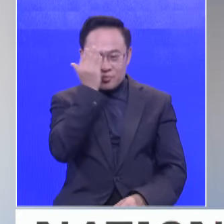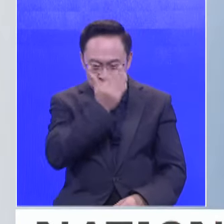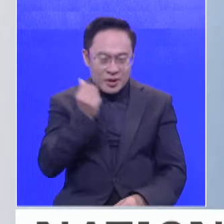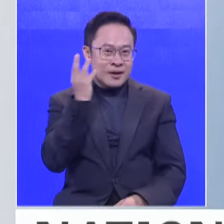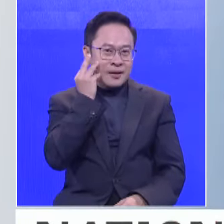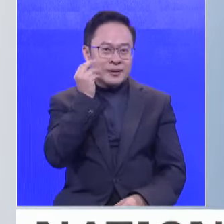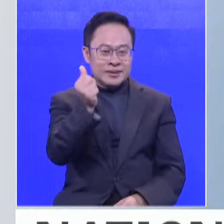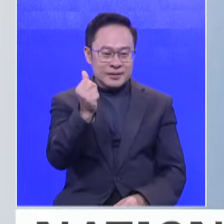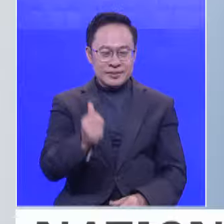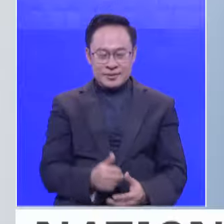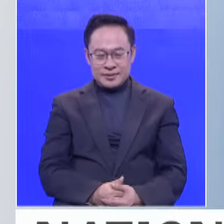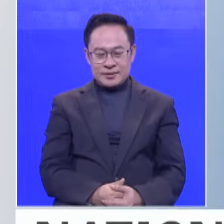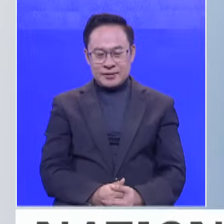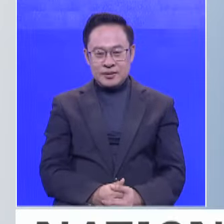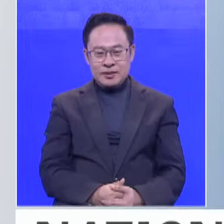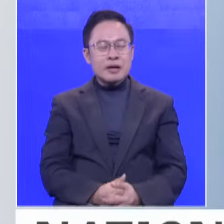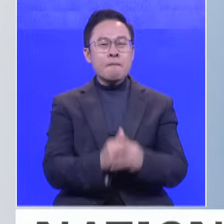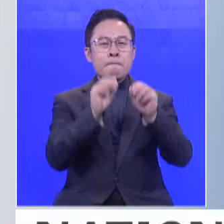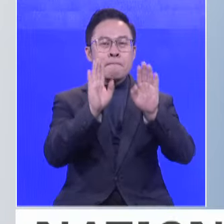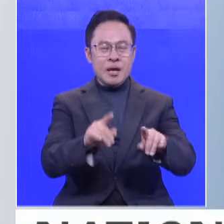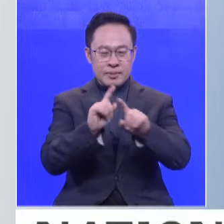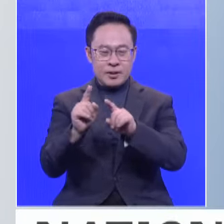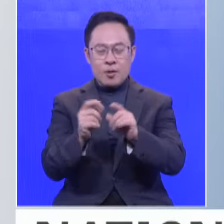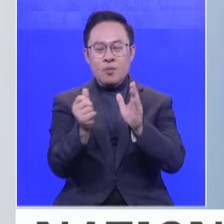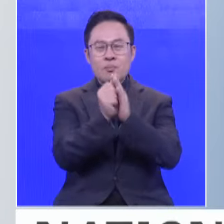ก็หลายแบบนะครับท่านผู้ชมครับ